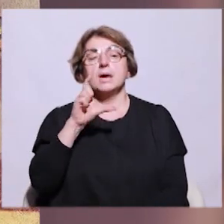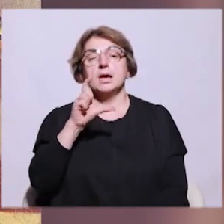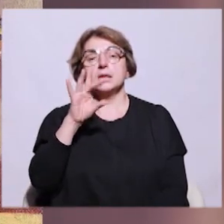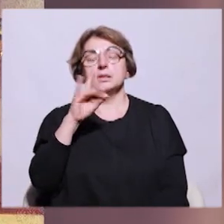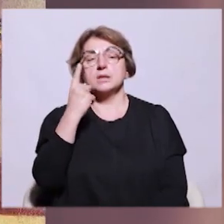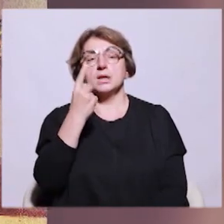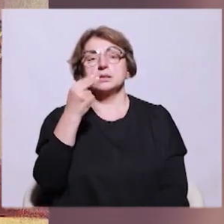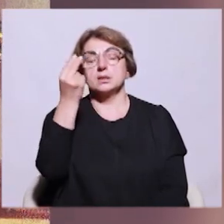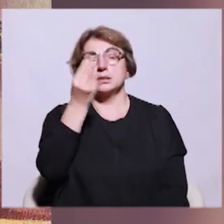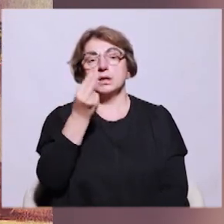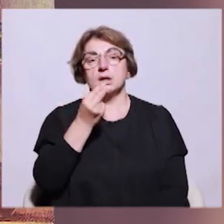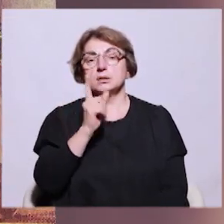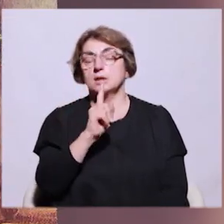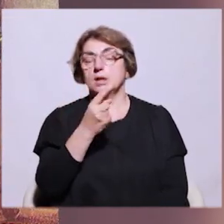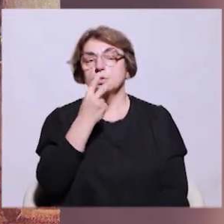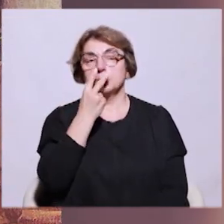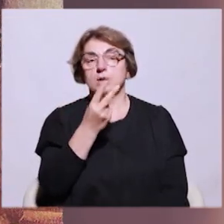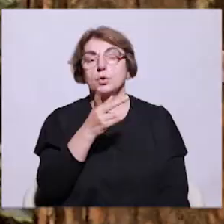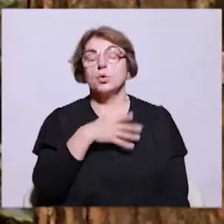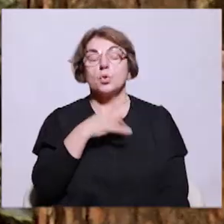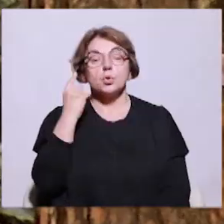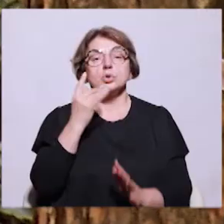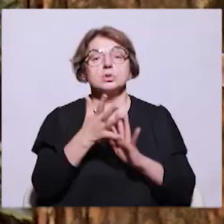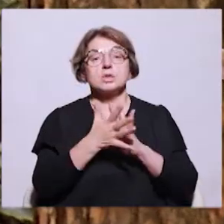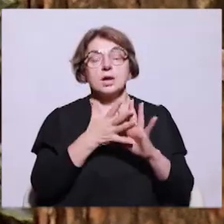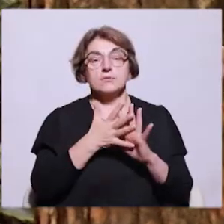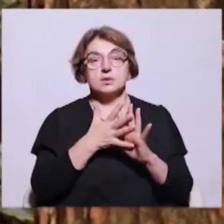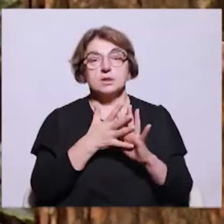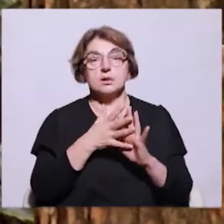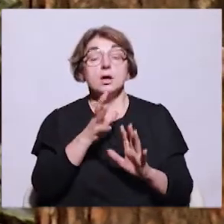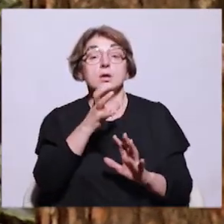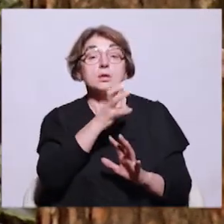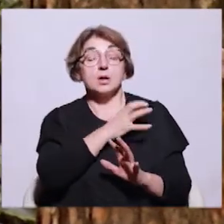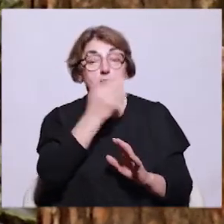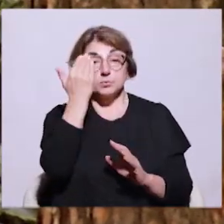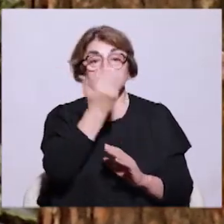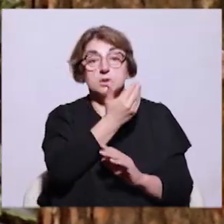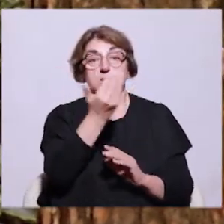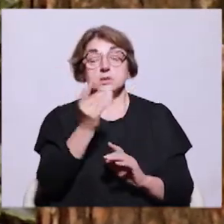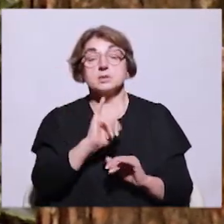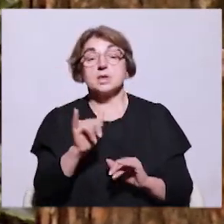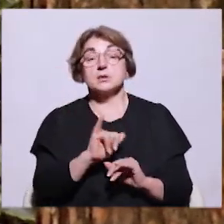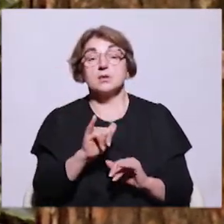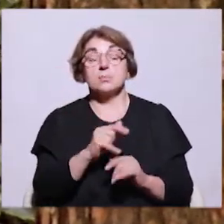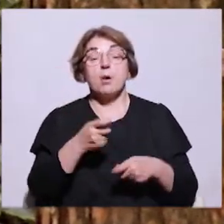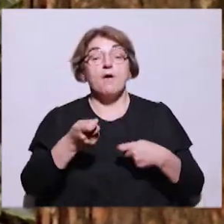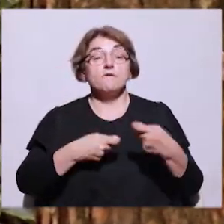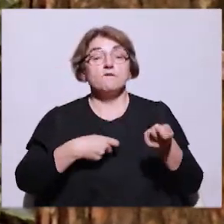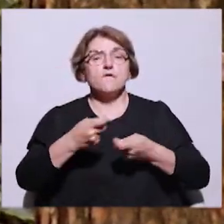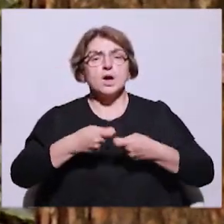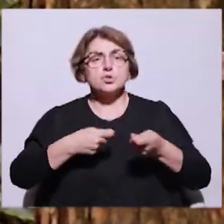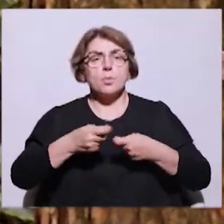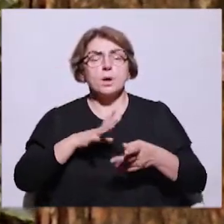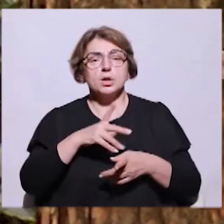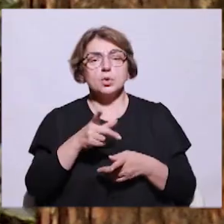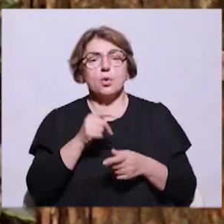ერთ ნახატს და რატომ გაჩვენებთ. როგორც მივხვდით, გამდიდრებულ საზოგადოებაში, სადაც ვაჭრობა